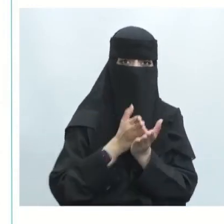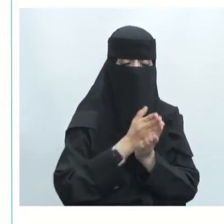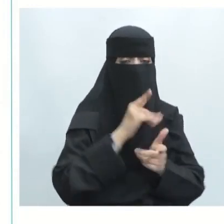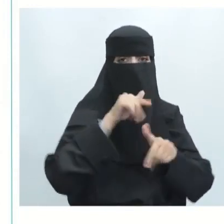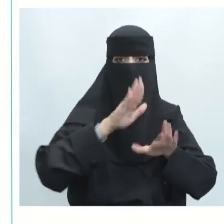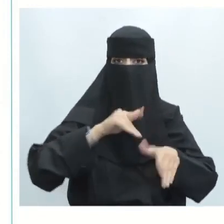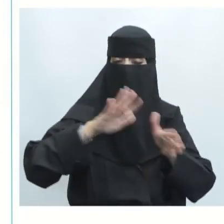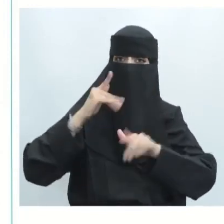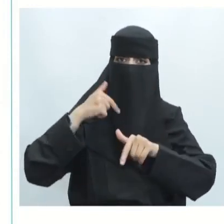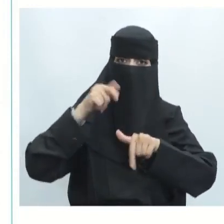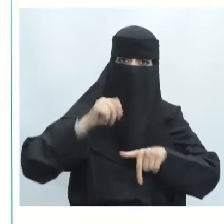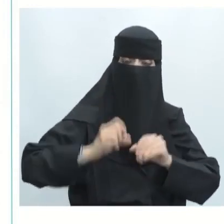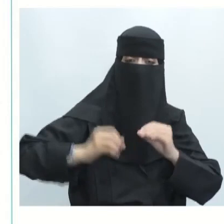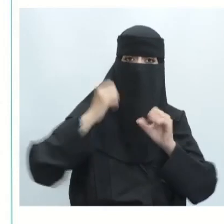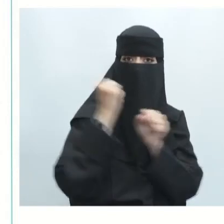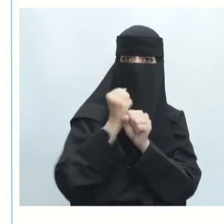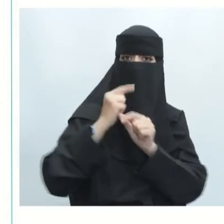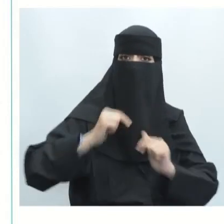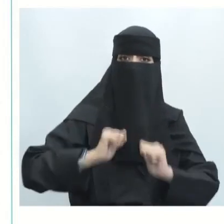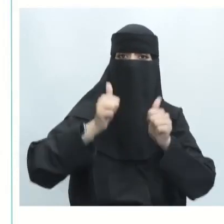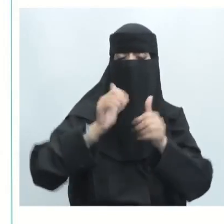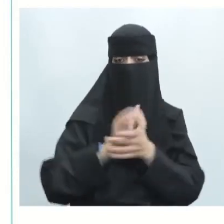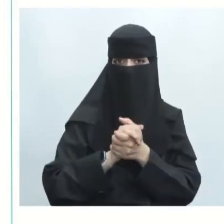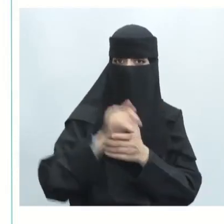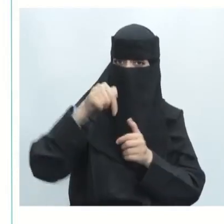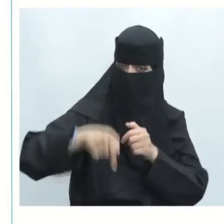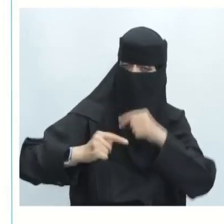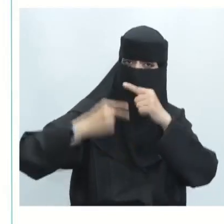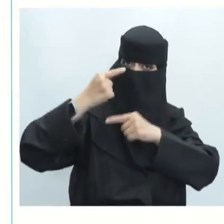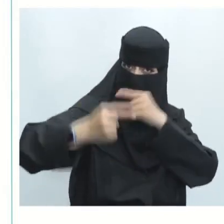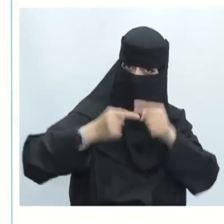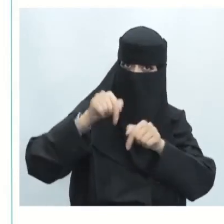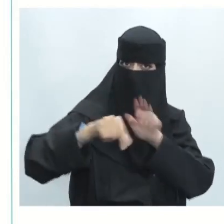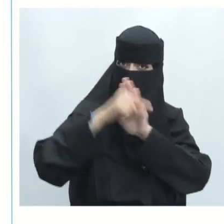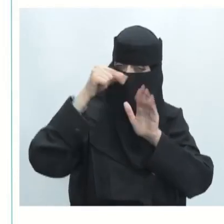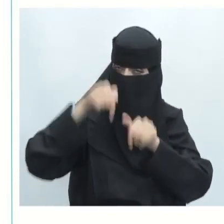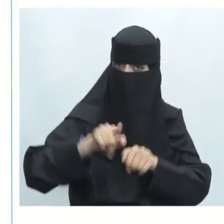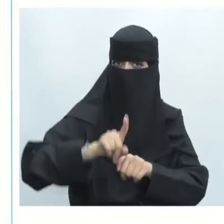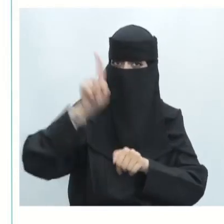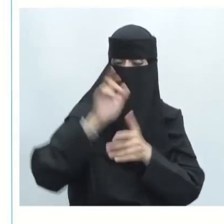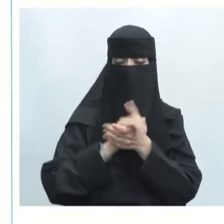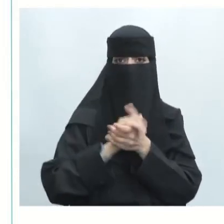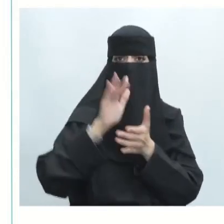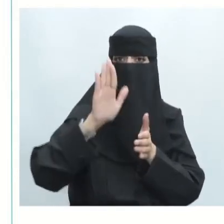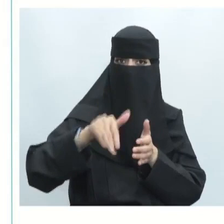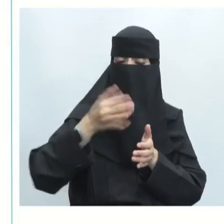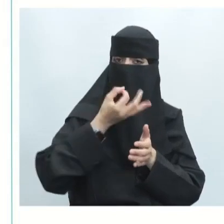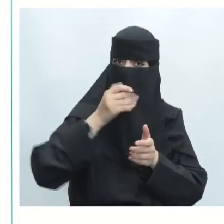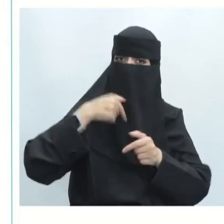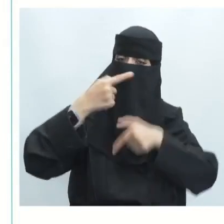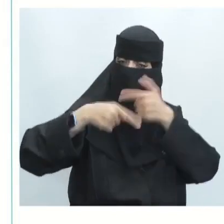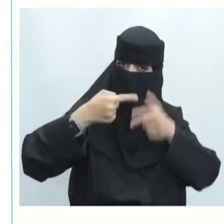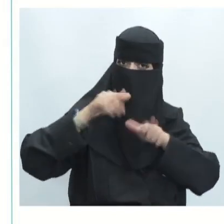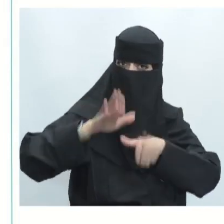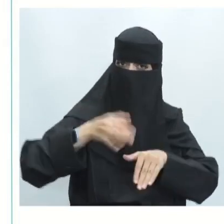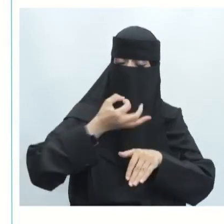او وفق الاداء الذي ستقدمه اليوم سنستكمل في هذا الموضوع سنتحدث ايضا سنكمل